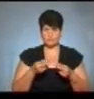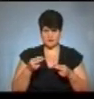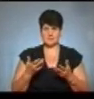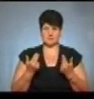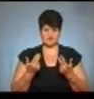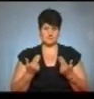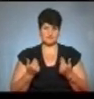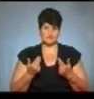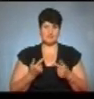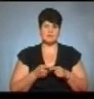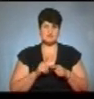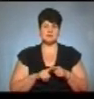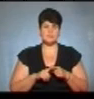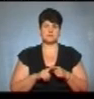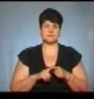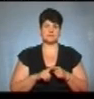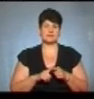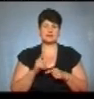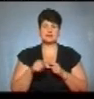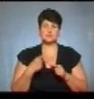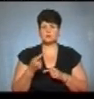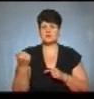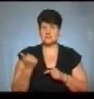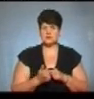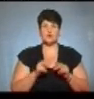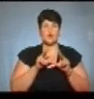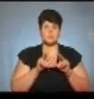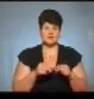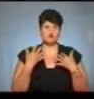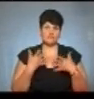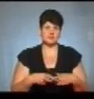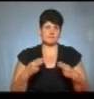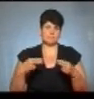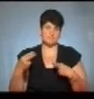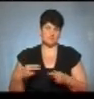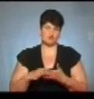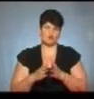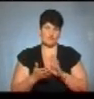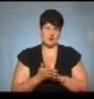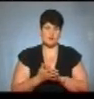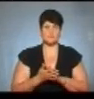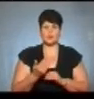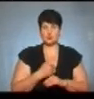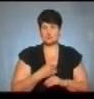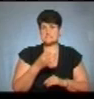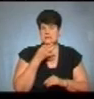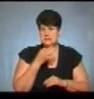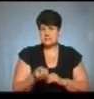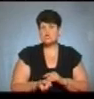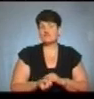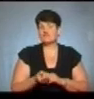Так, і на наступний тиждень вони обіцяли, що вже підпишуть такі договори. Разом з тим хочу сказати, що